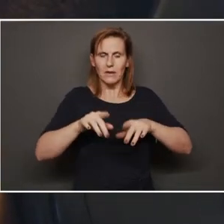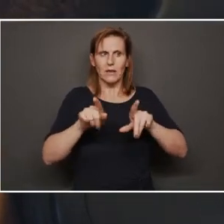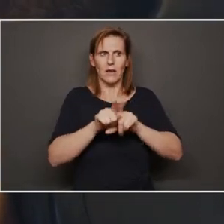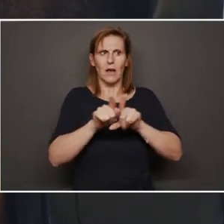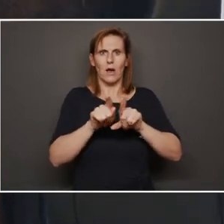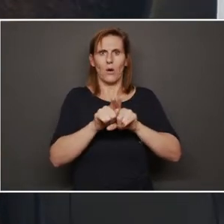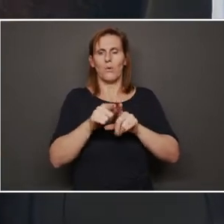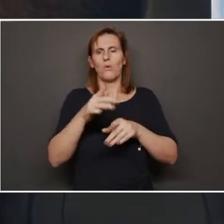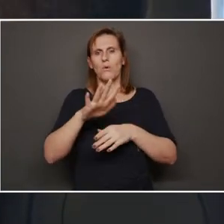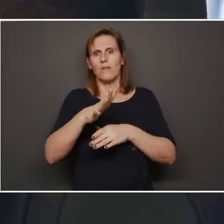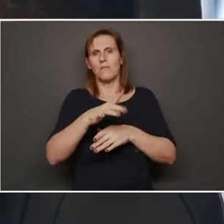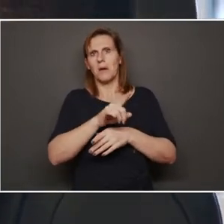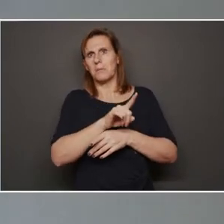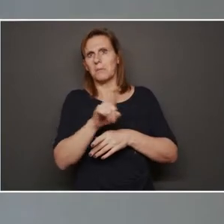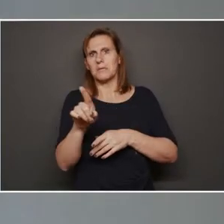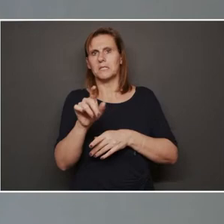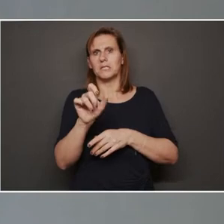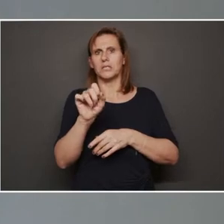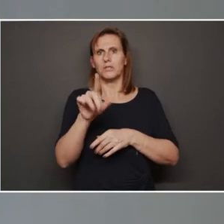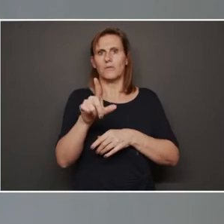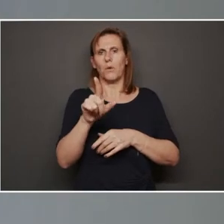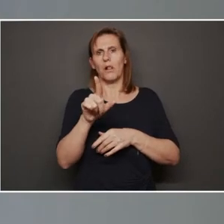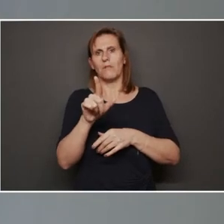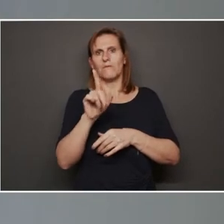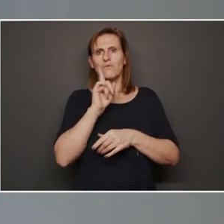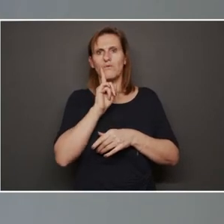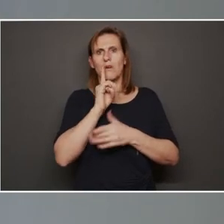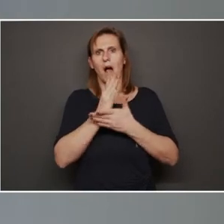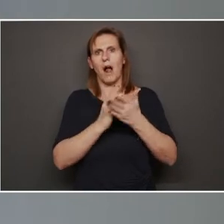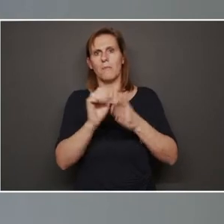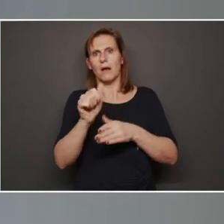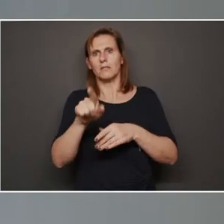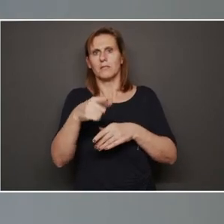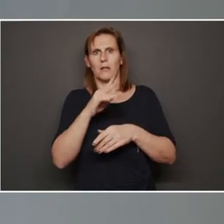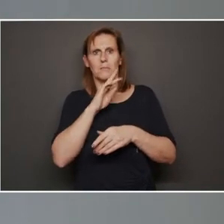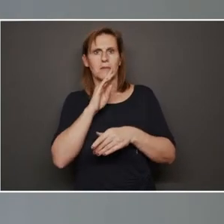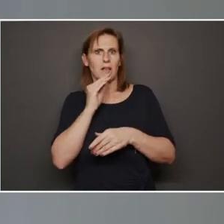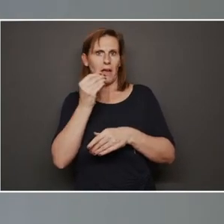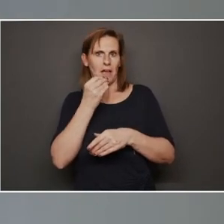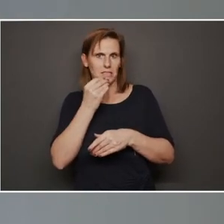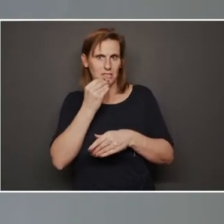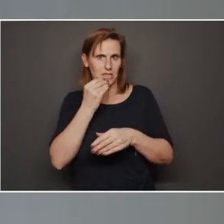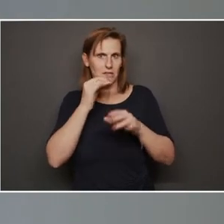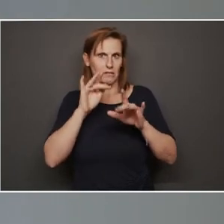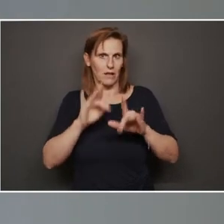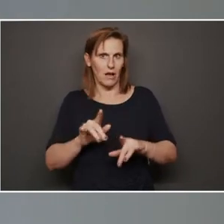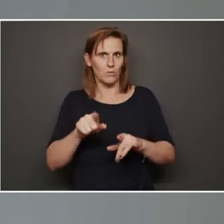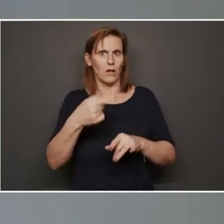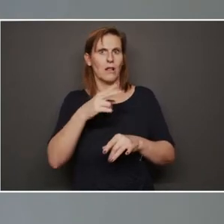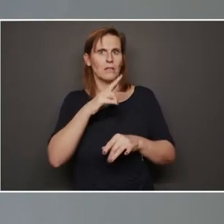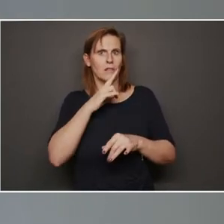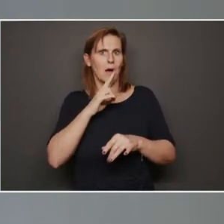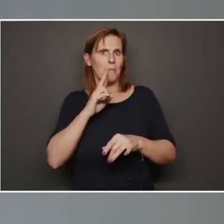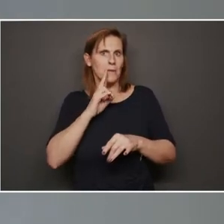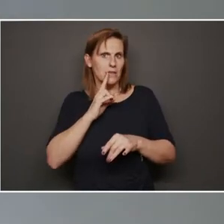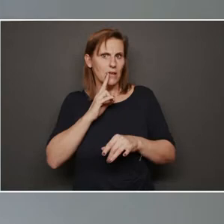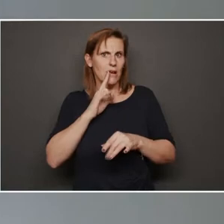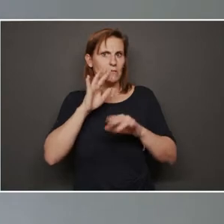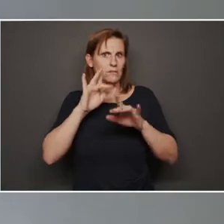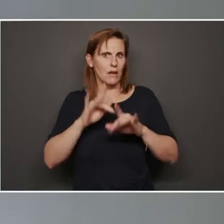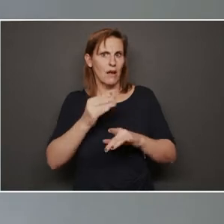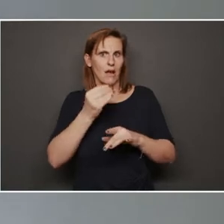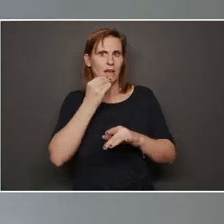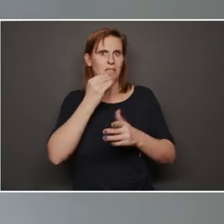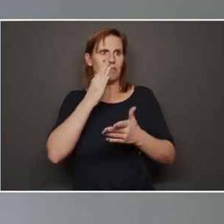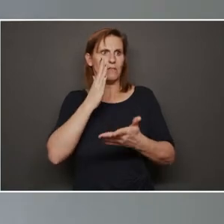so ungefähr bis 12, ab 1. Dann gibt's Mittagessen. Ja, und nach dem Mittagessen holt mich dann auch schon